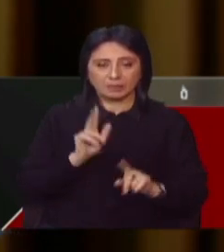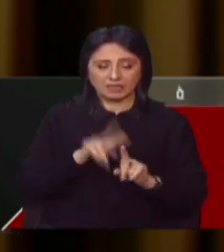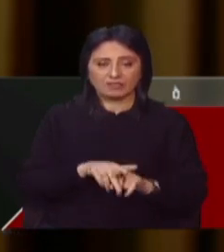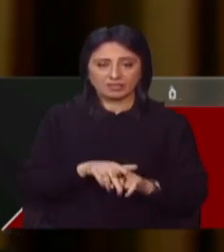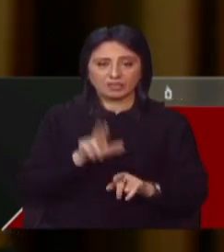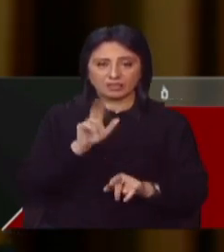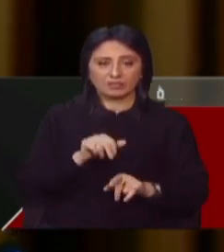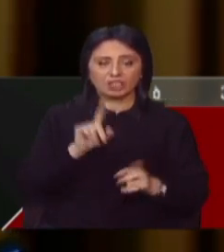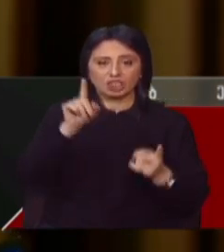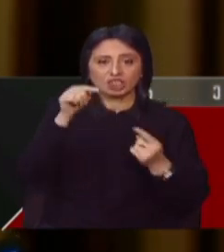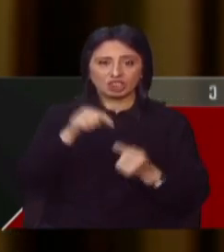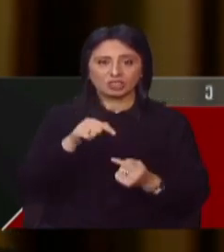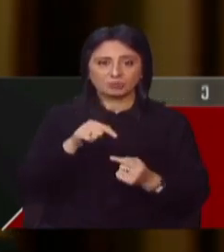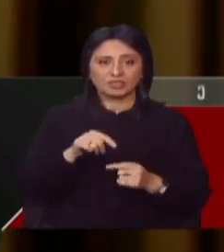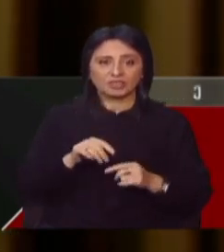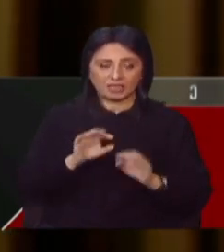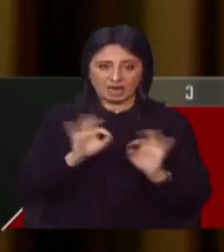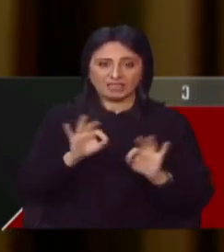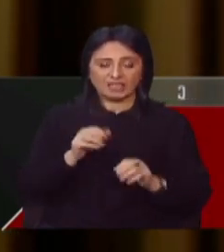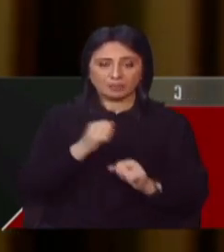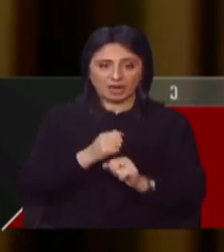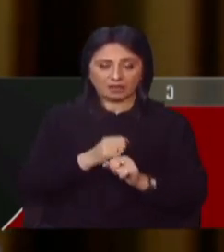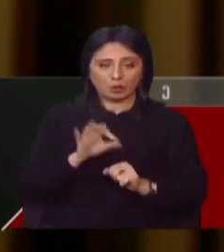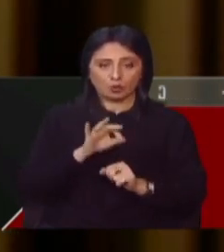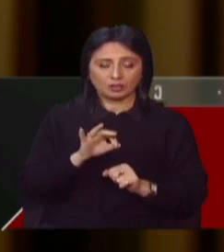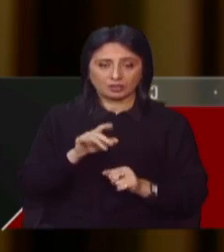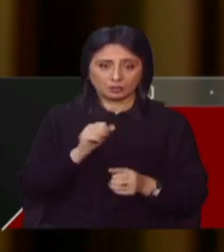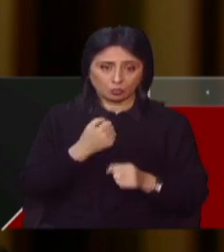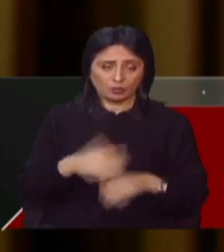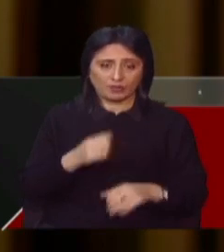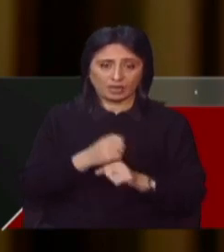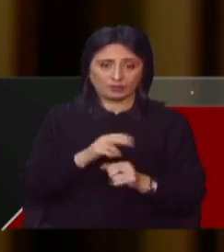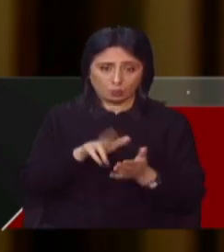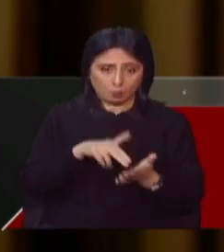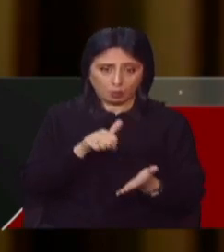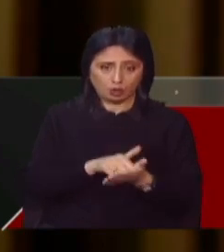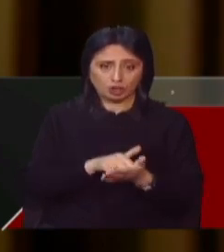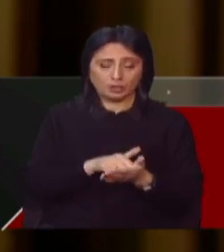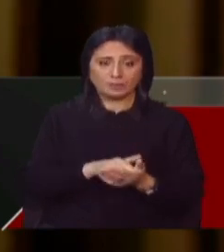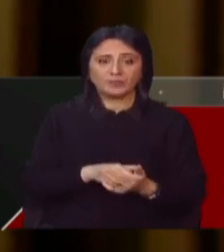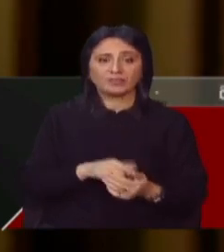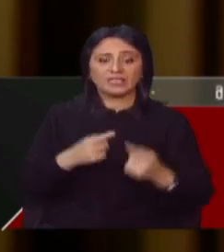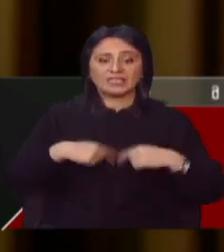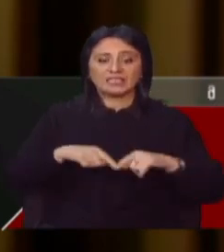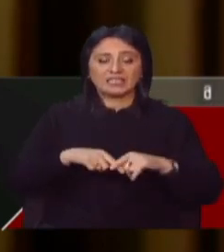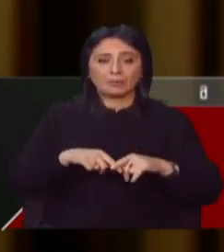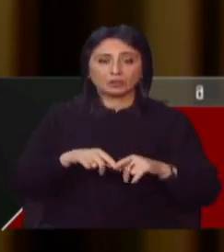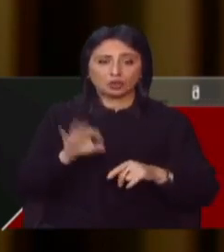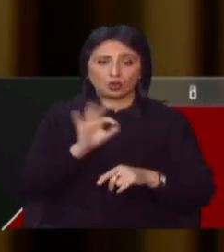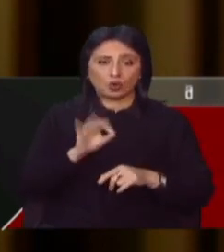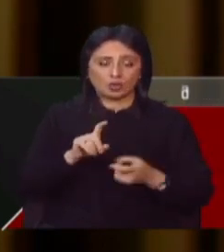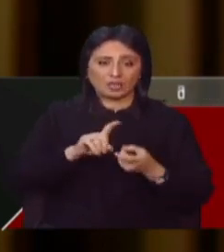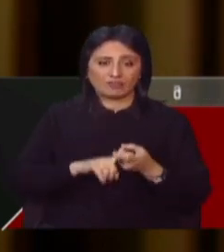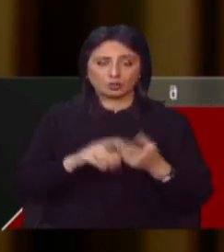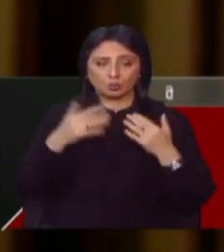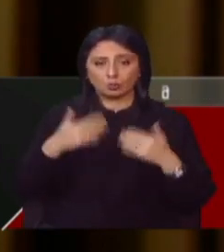და შესაბამისად განცხადებულმაც გააკეთა ამასთან დაკავშირებით მოიხადა ბოდიში საბჭოს განცხადებასთან